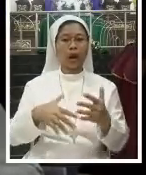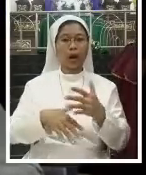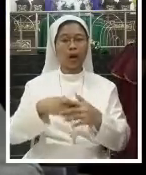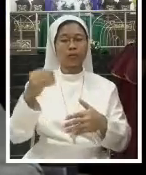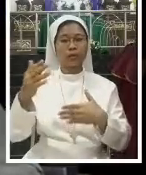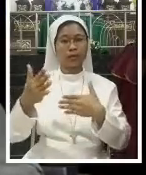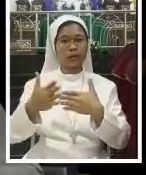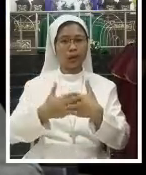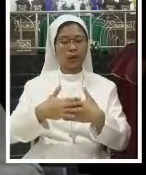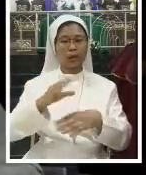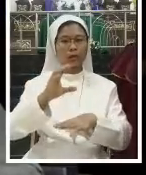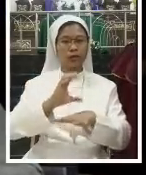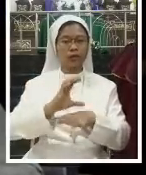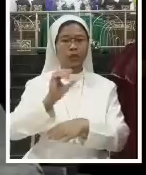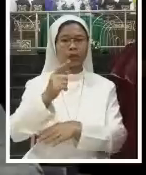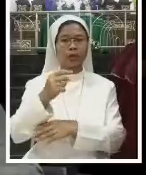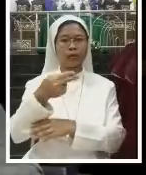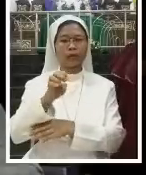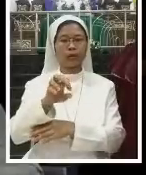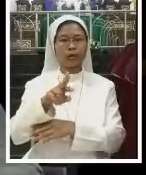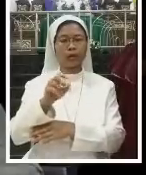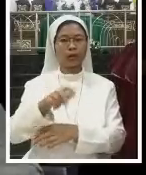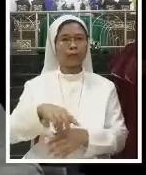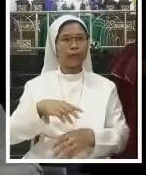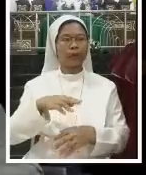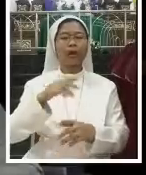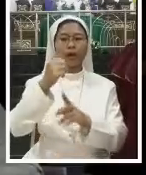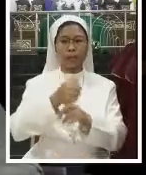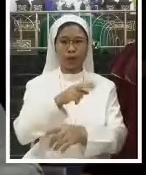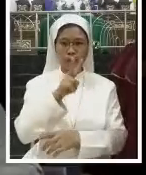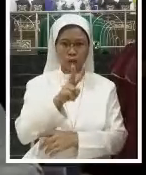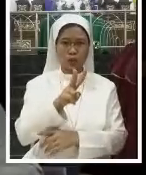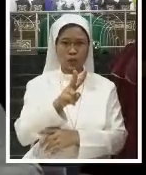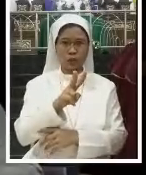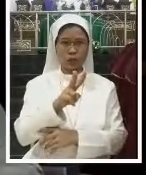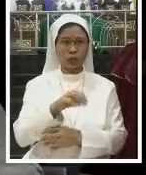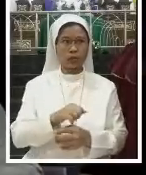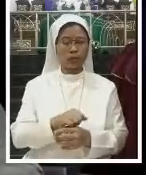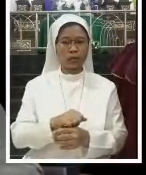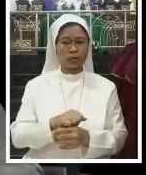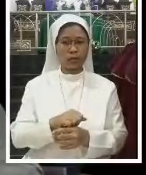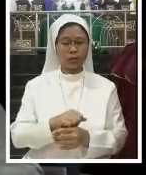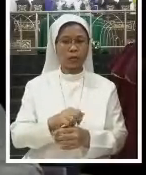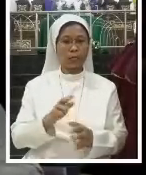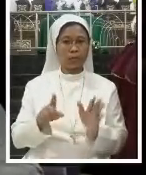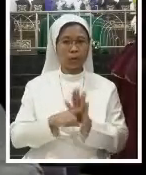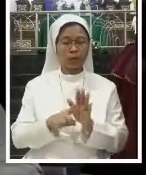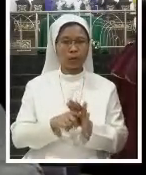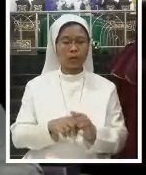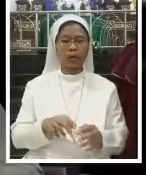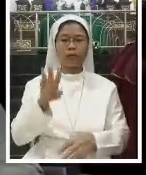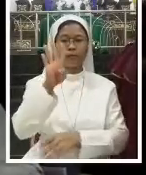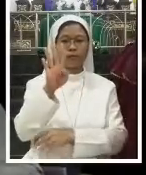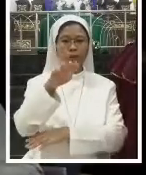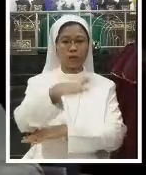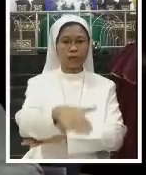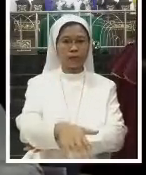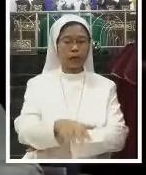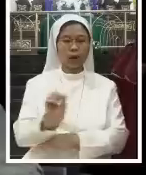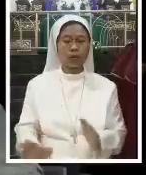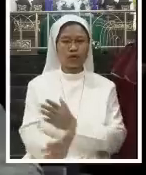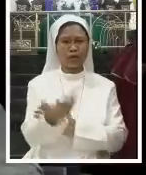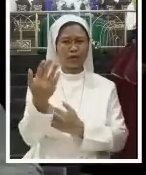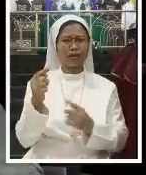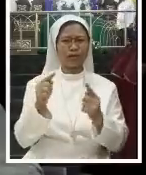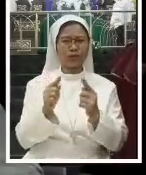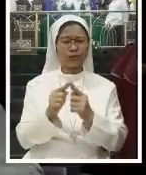mga minasunod na aldaw. Abril 2, Domingo de Ramos, 4:00 nin aga hasta